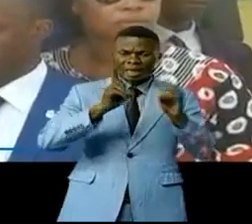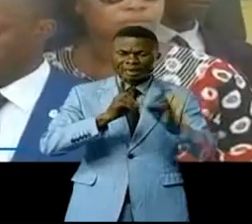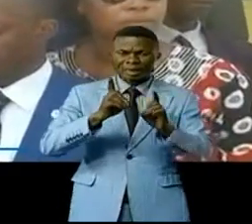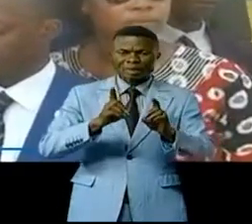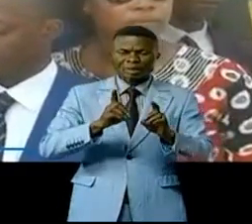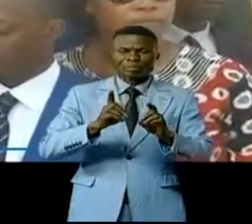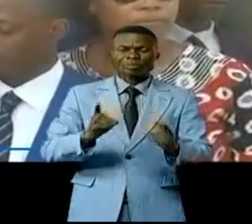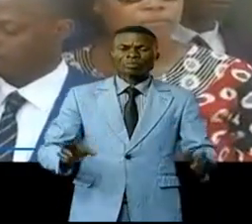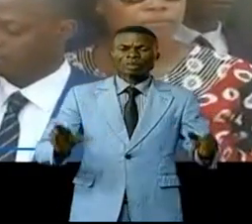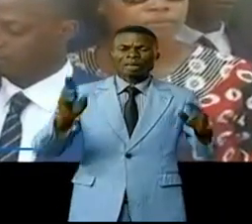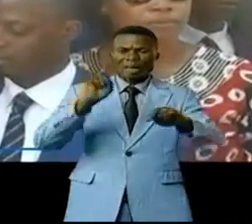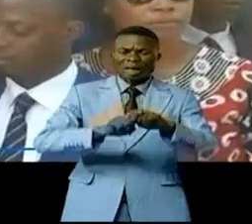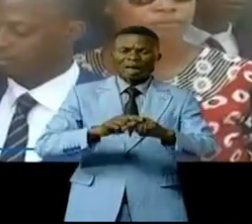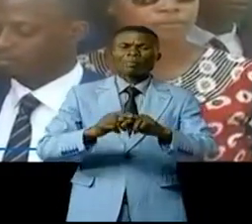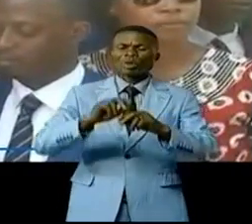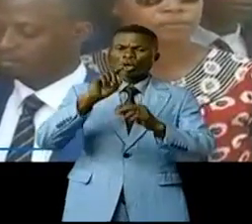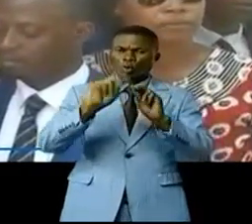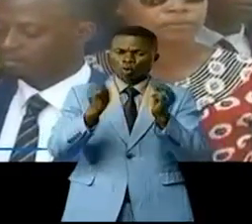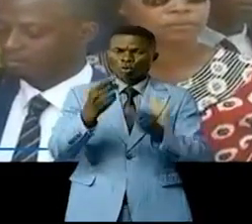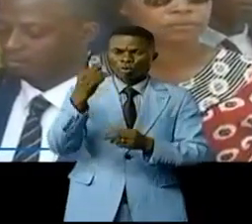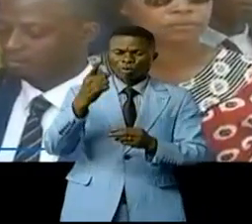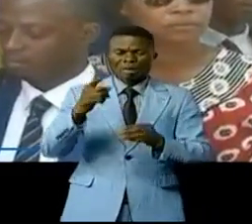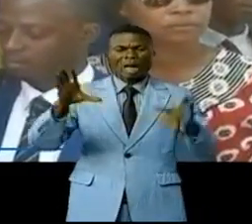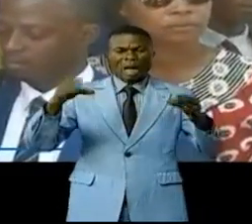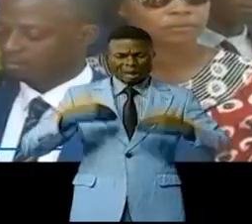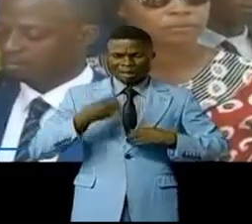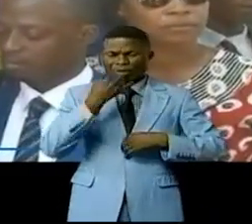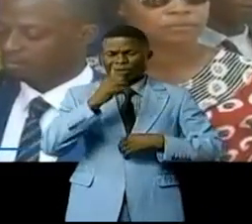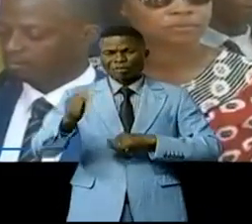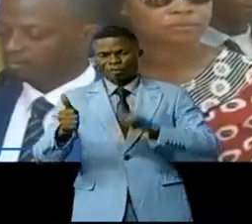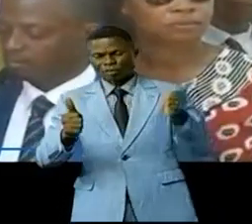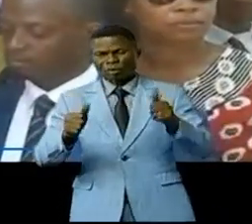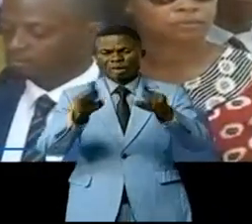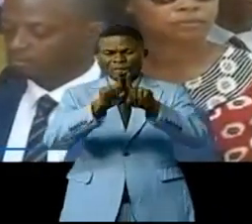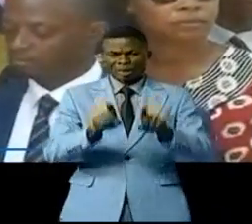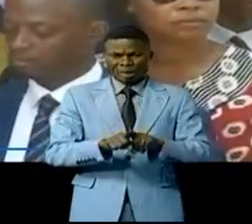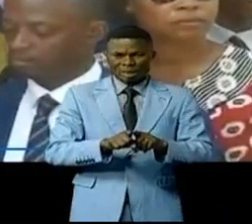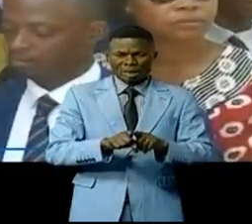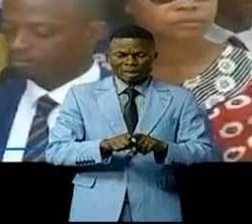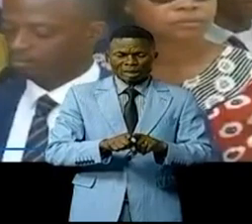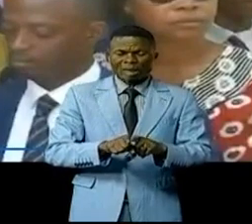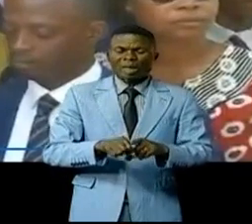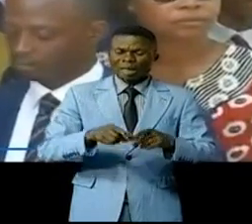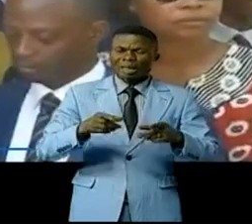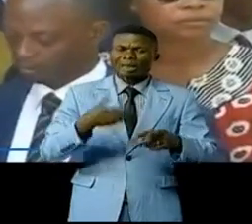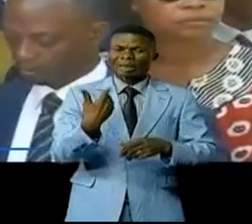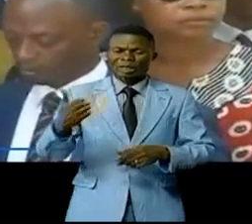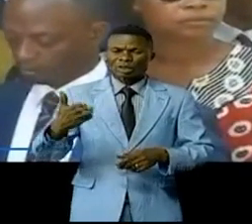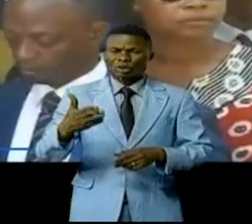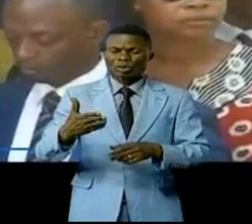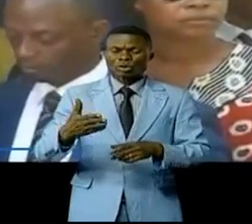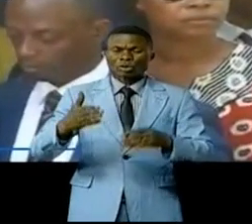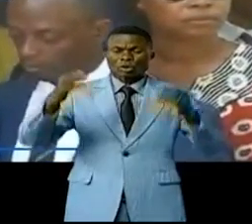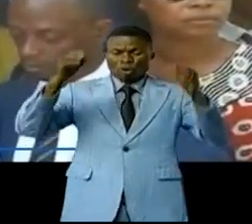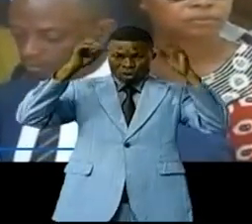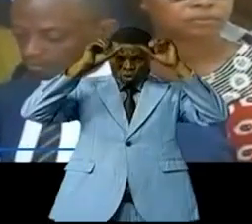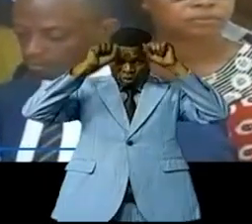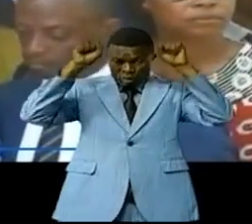la cohabitation, la tolérance et les acquis nous légués par le